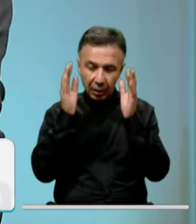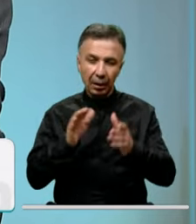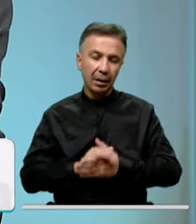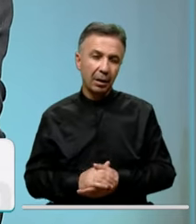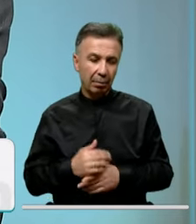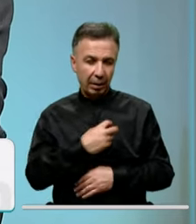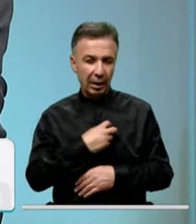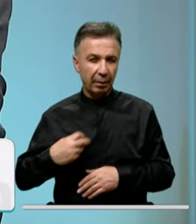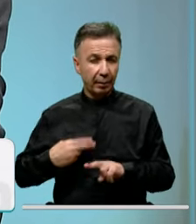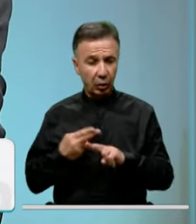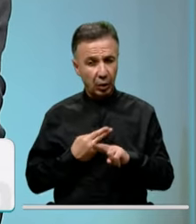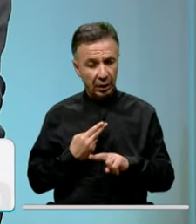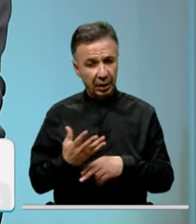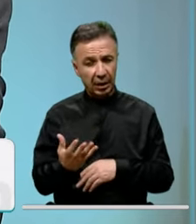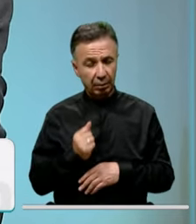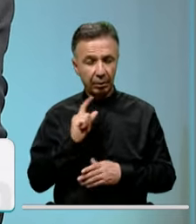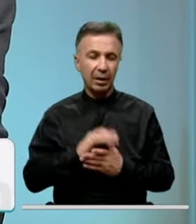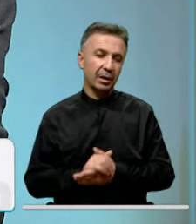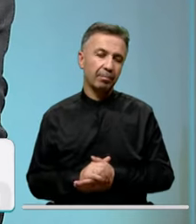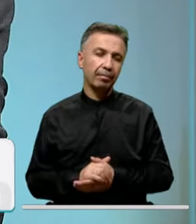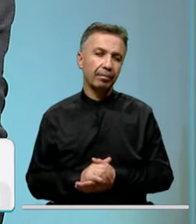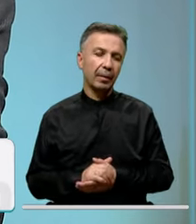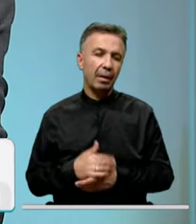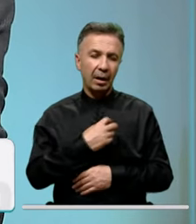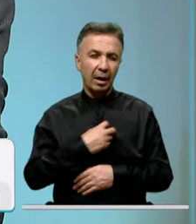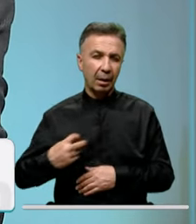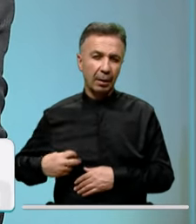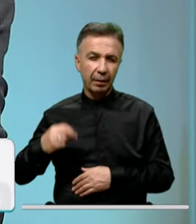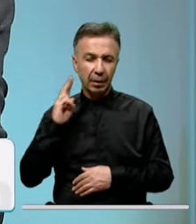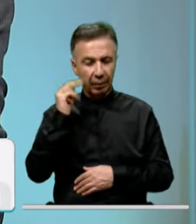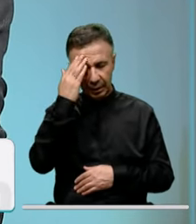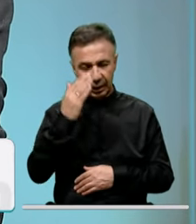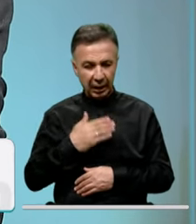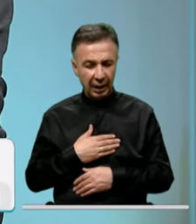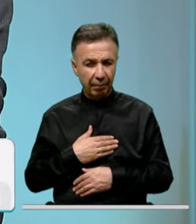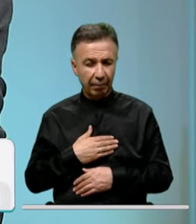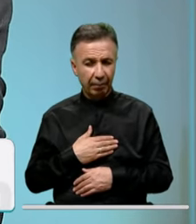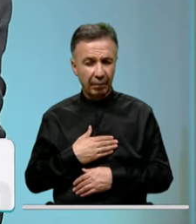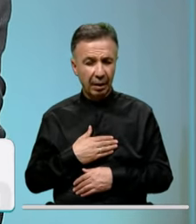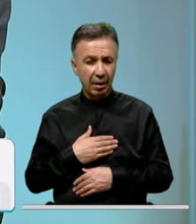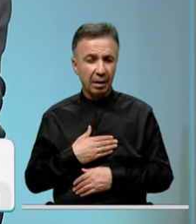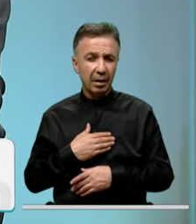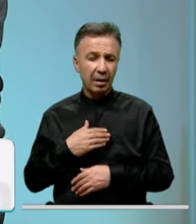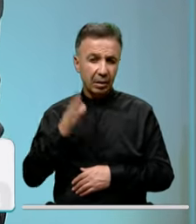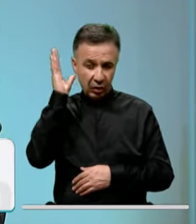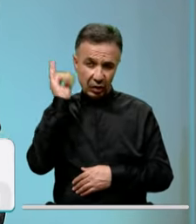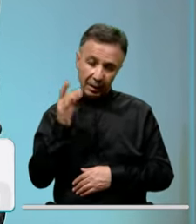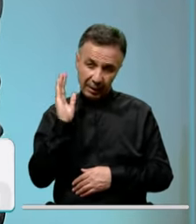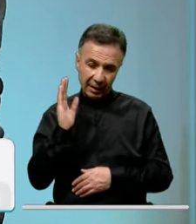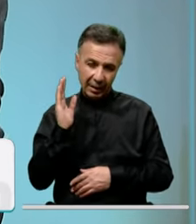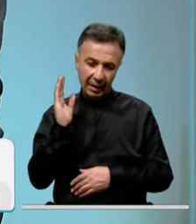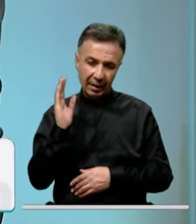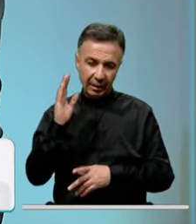bize örnektir. Kendisi mümkün olduğunca camiye, cemaate gidebilen, cemaatle